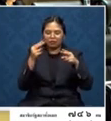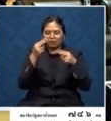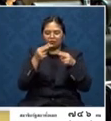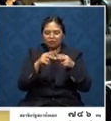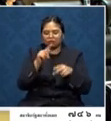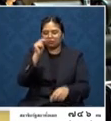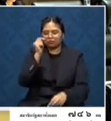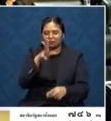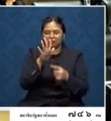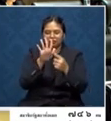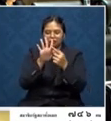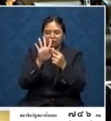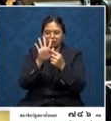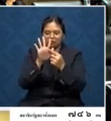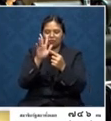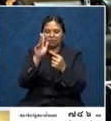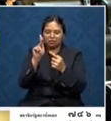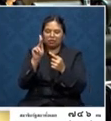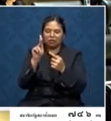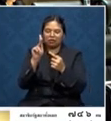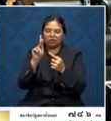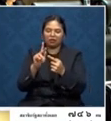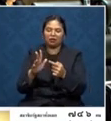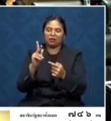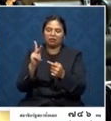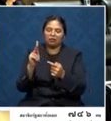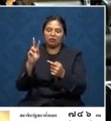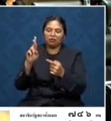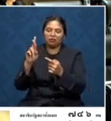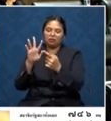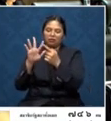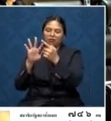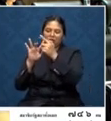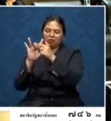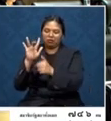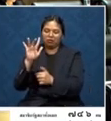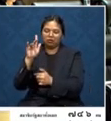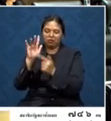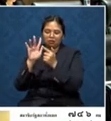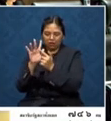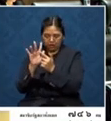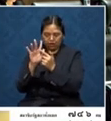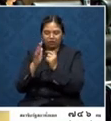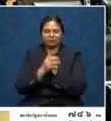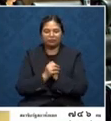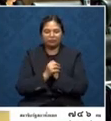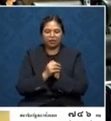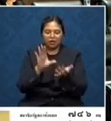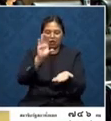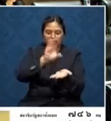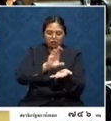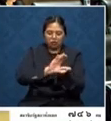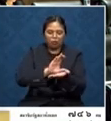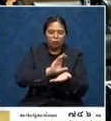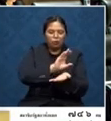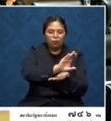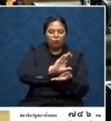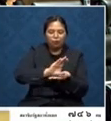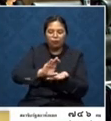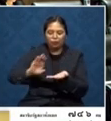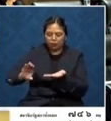กลางที่ต้องมีองค์ความรู้มีอำนาจในการสั่งการมีงบประมาณที่เพียงพอเพื่อผลักดันทุกอุตสาหกรรมซอฟต์พาวเ